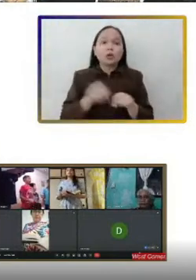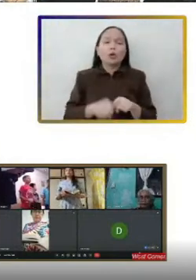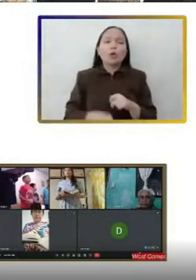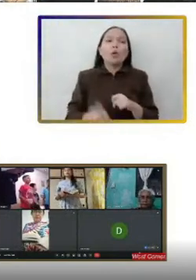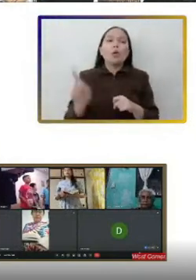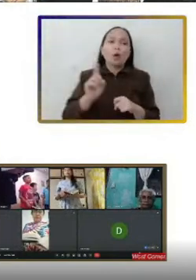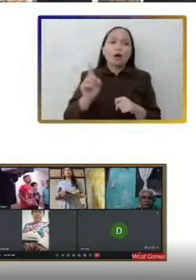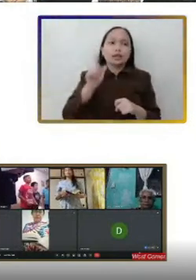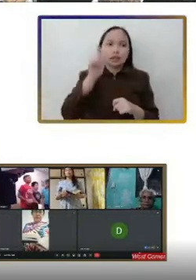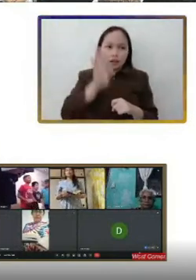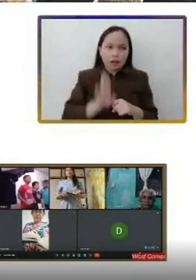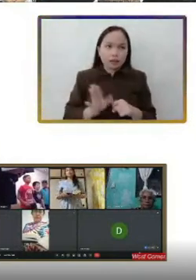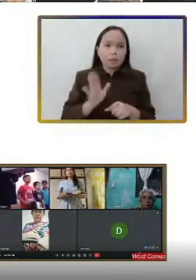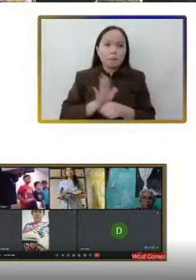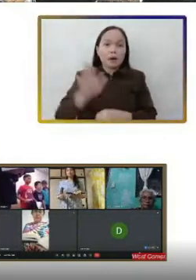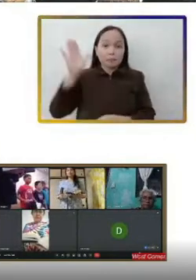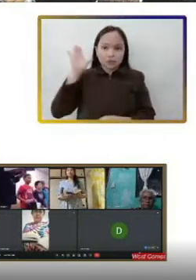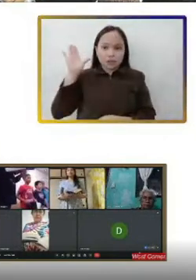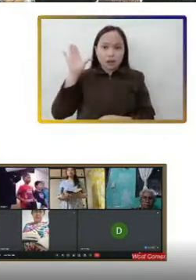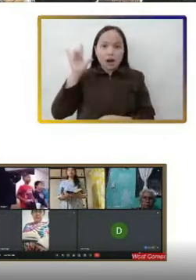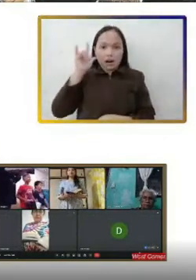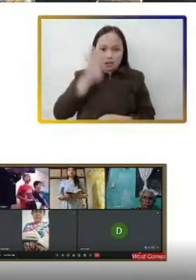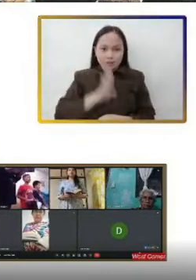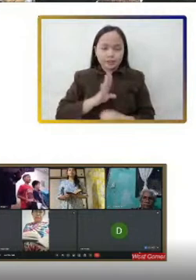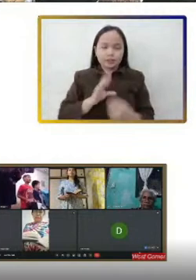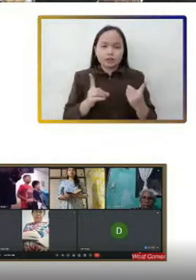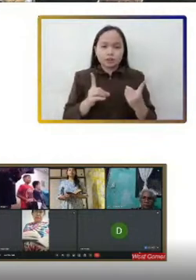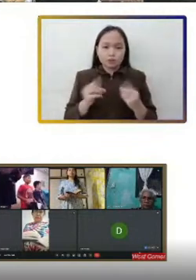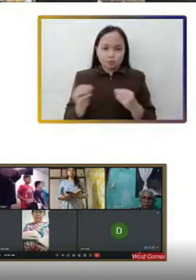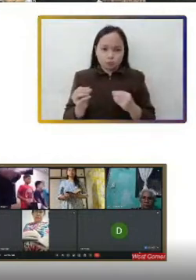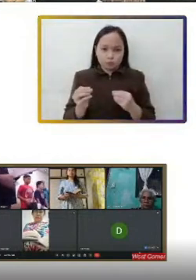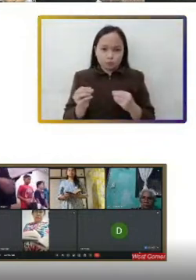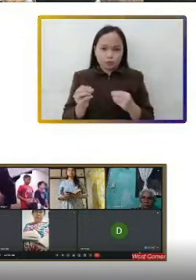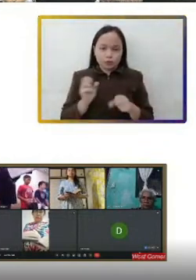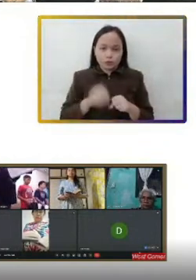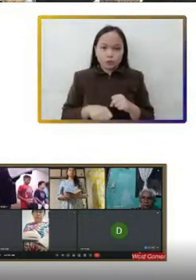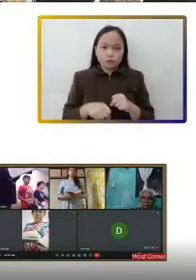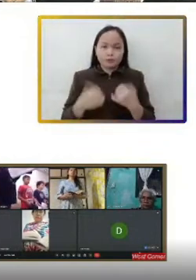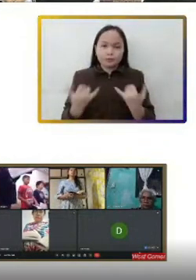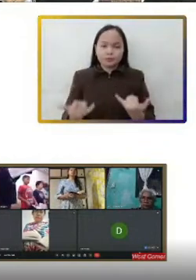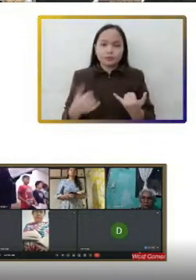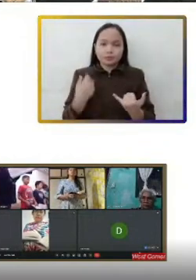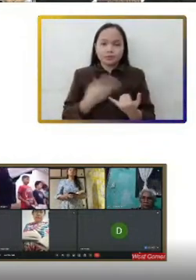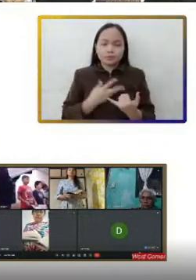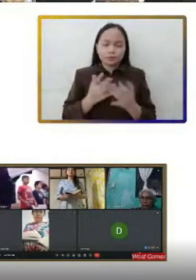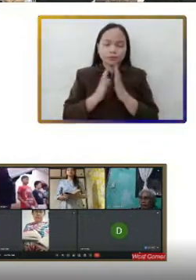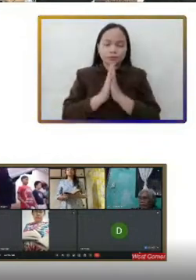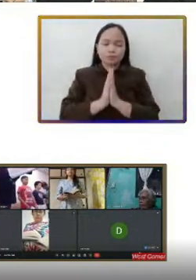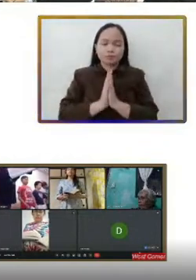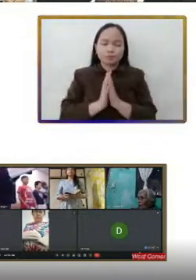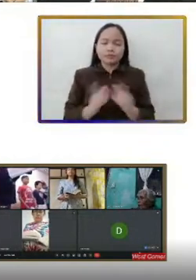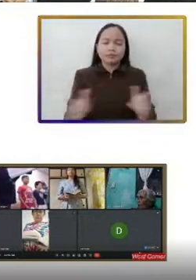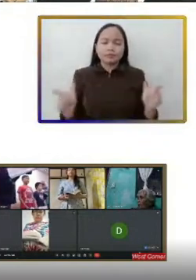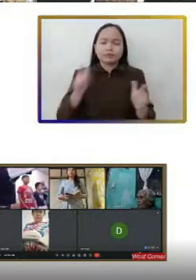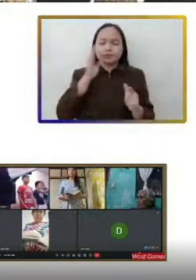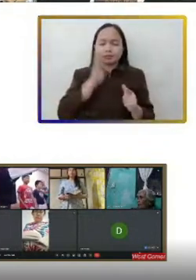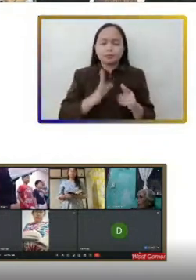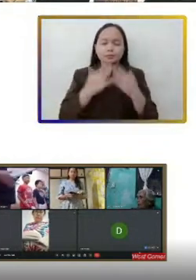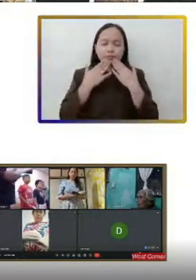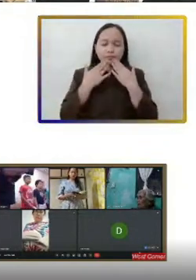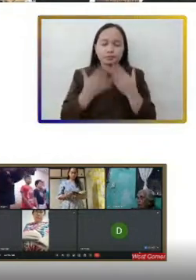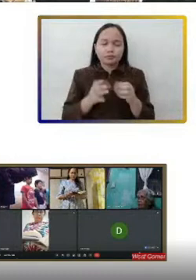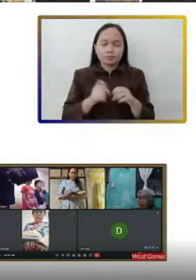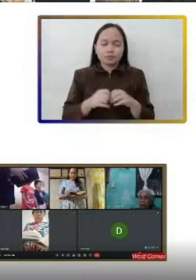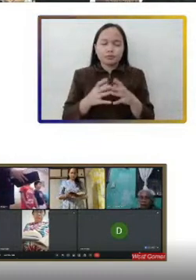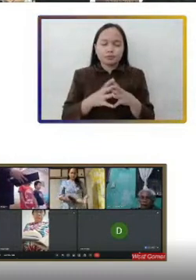God will fulfill. All right? Say, tayo po yung sandali manalangin. Kailan Diyos, salamat po